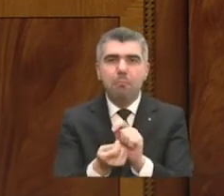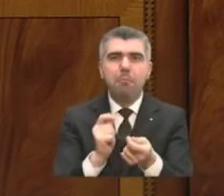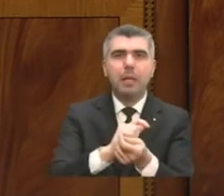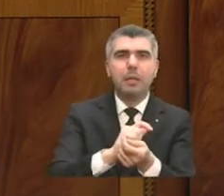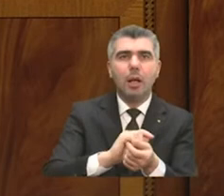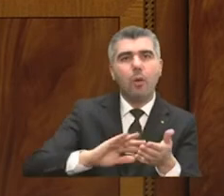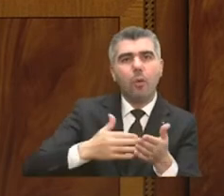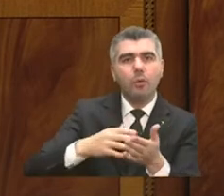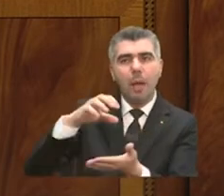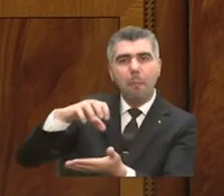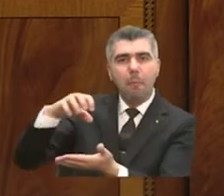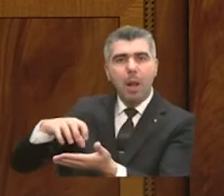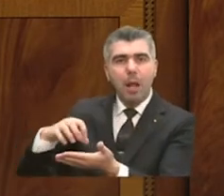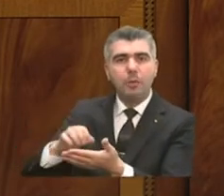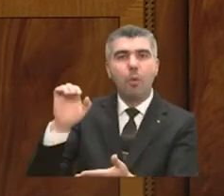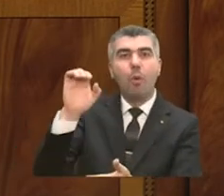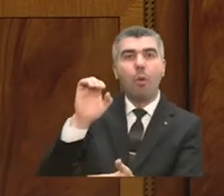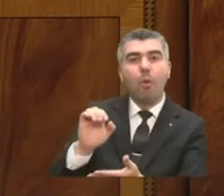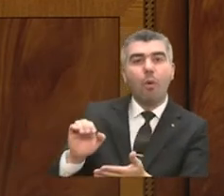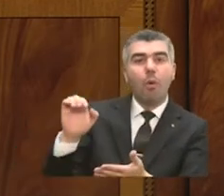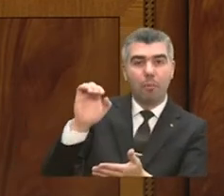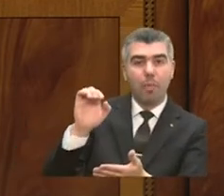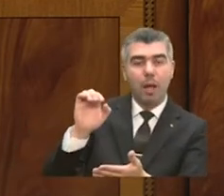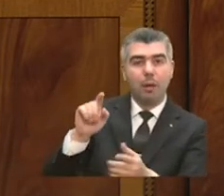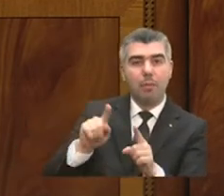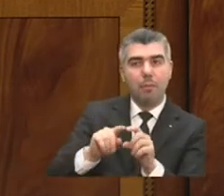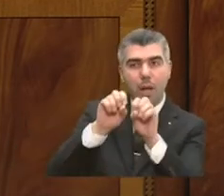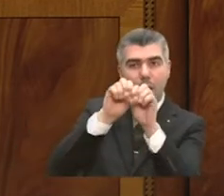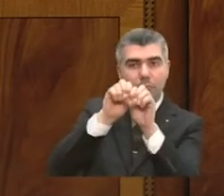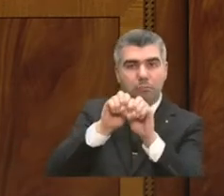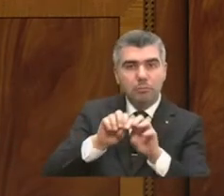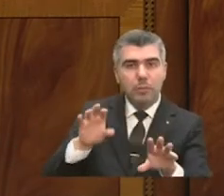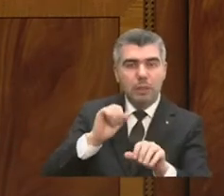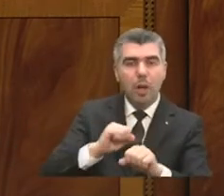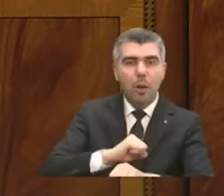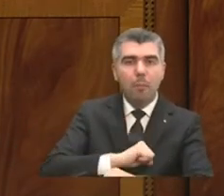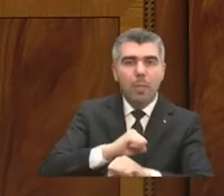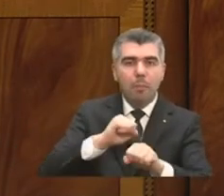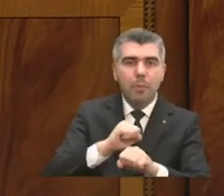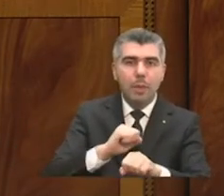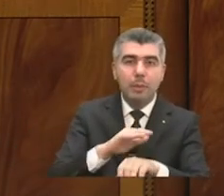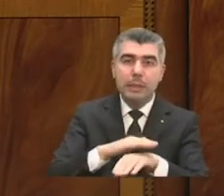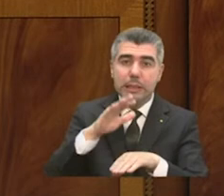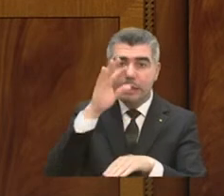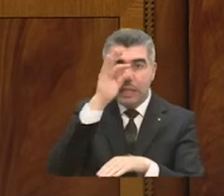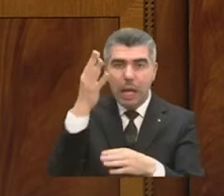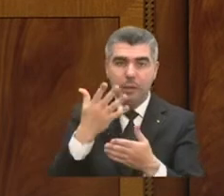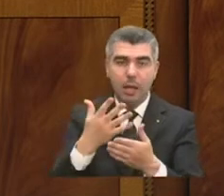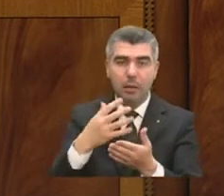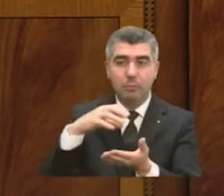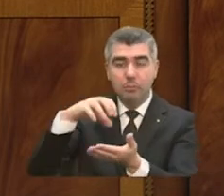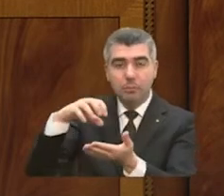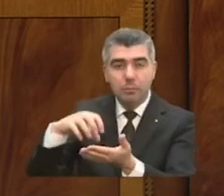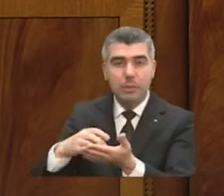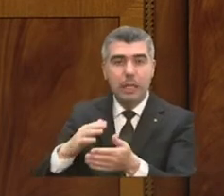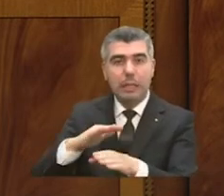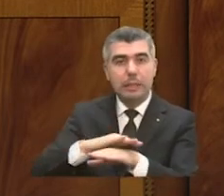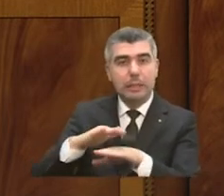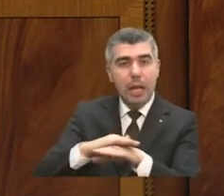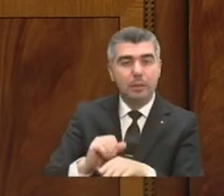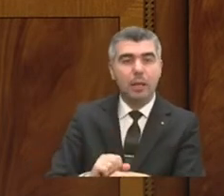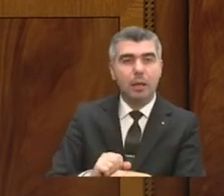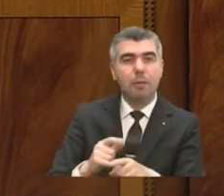ne s'est jamais ingéré dans les affaires des autres, et c'est pour cela que nous nous